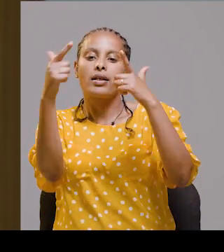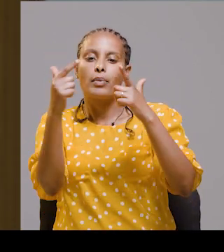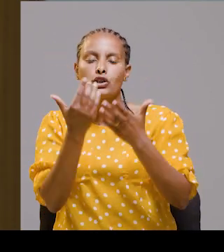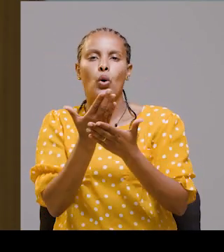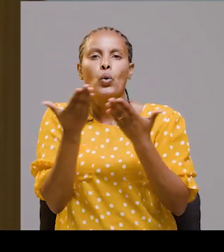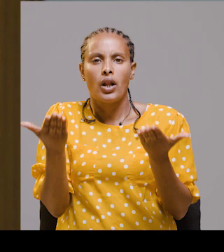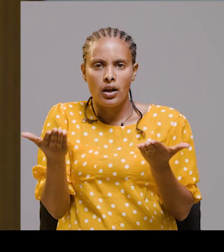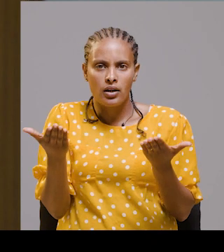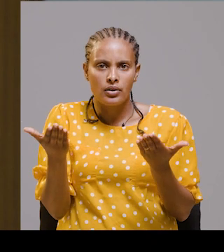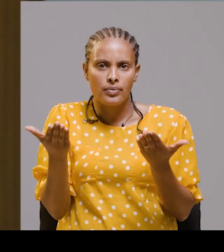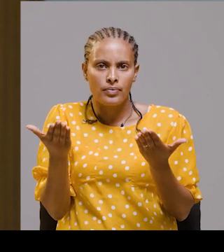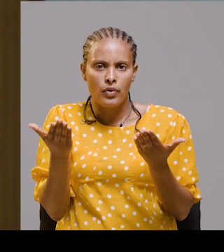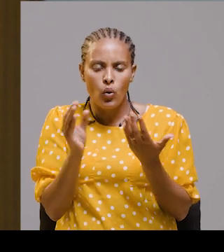የሚገጥማቸው